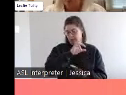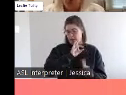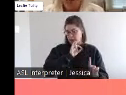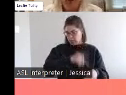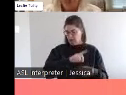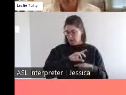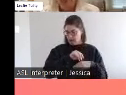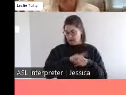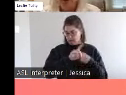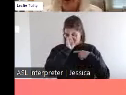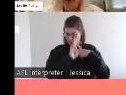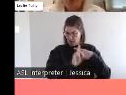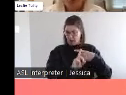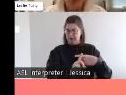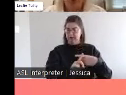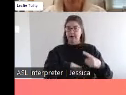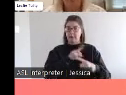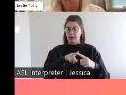leur counseling.